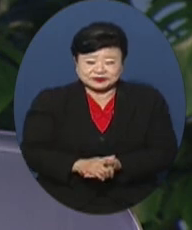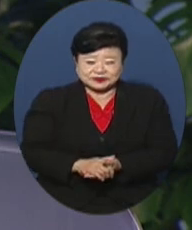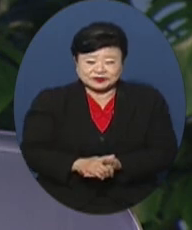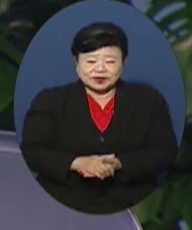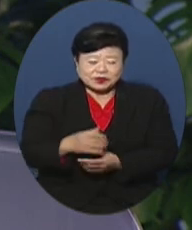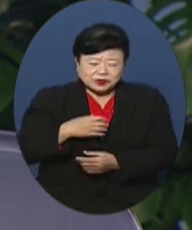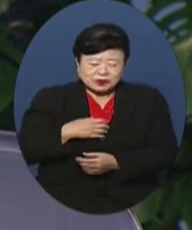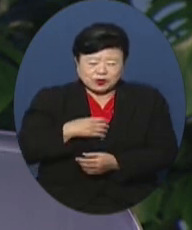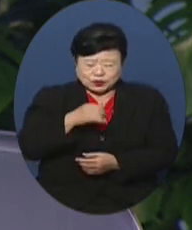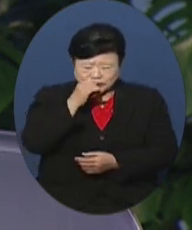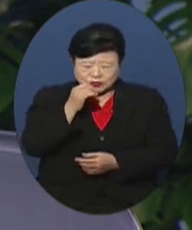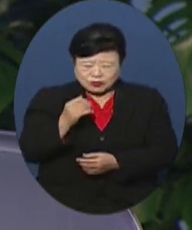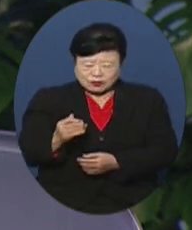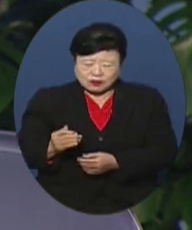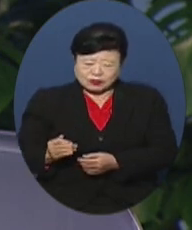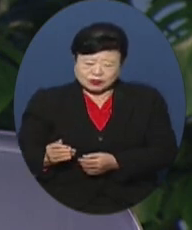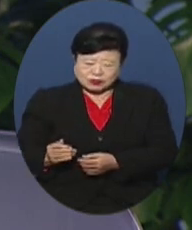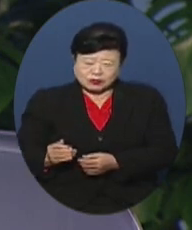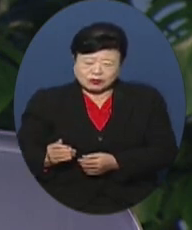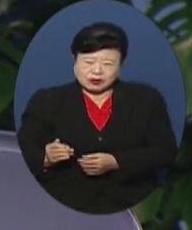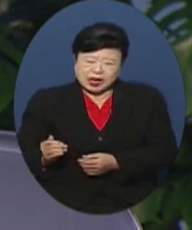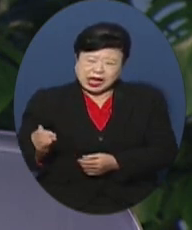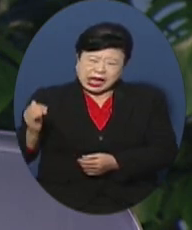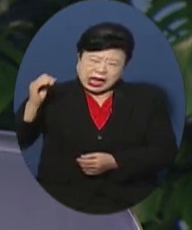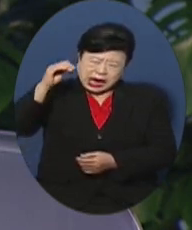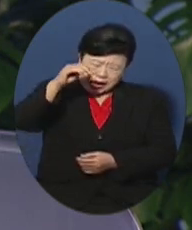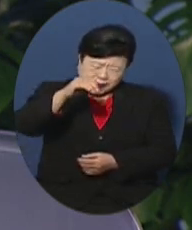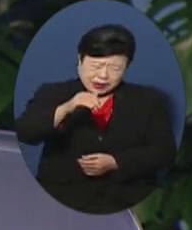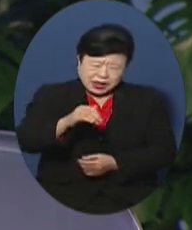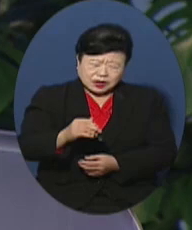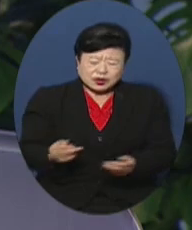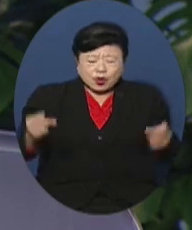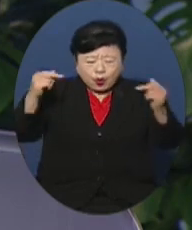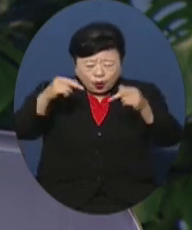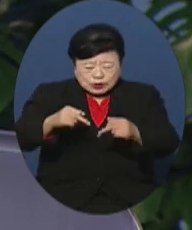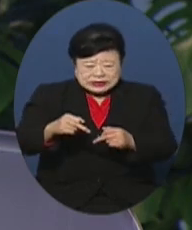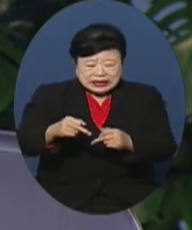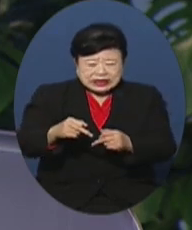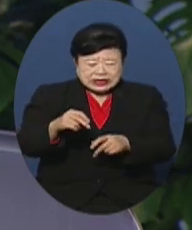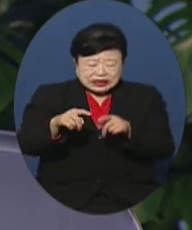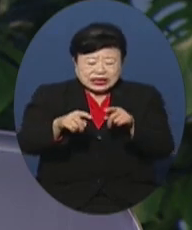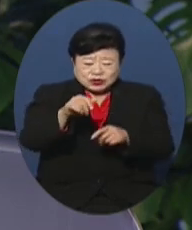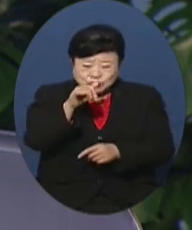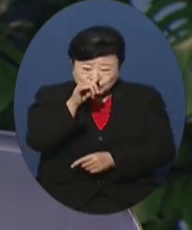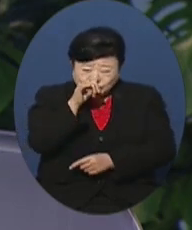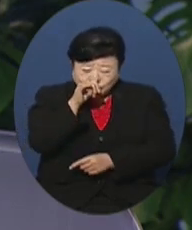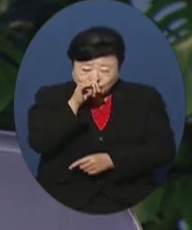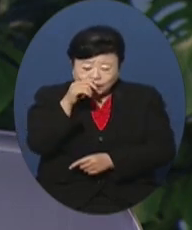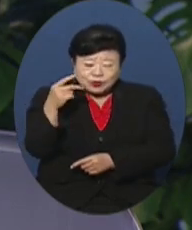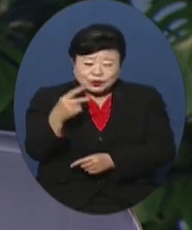있고 가파르고 위험한 골짜기를 지날 때도 있습니다.